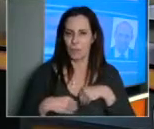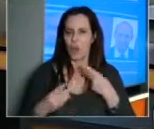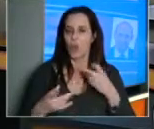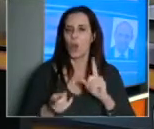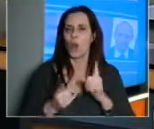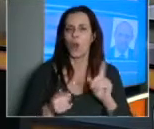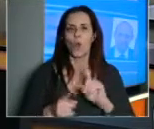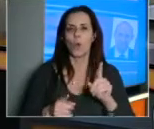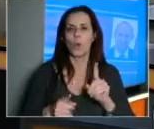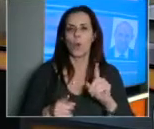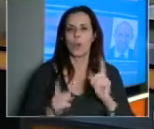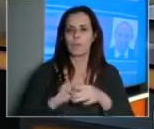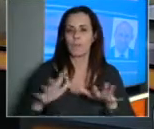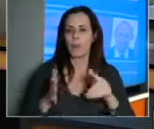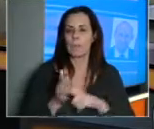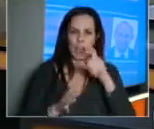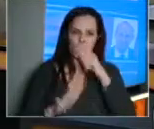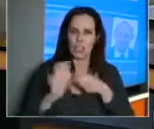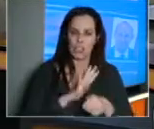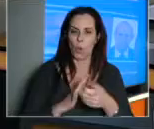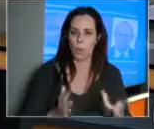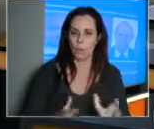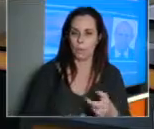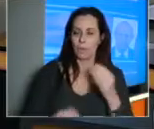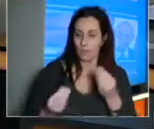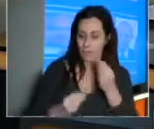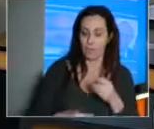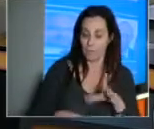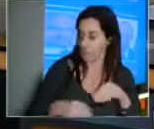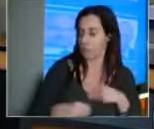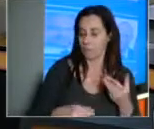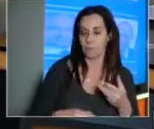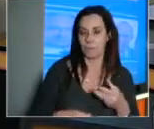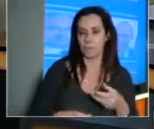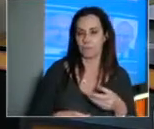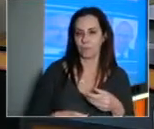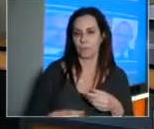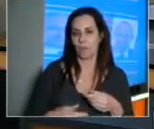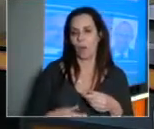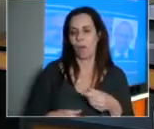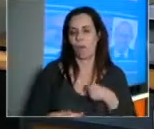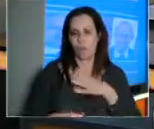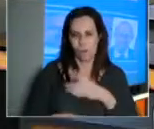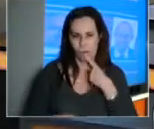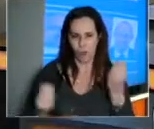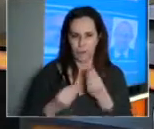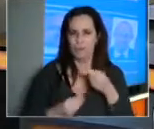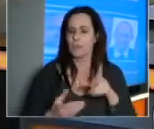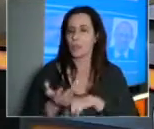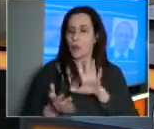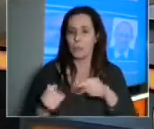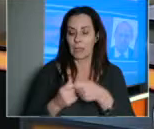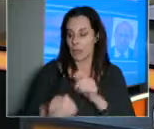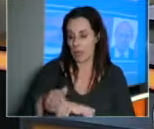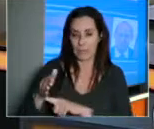יוחלף בגלל שחיתות ושיסוי בעם. מסכימים? ודבר נוסף, רוצה להגיד לך לגבי החלק הזה, אני רוצה להגיד לך משהו. זה נכון גם